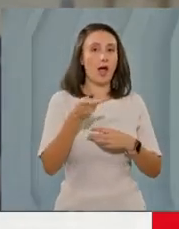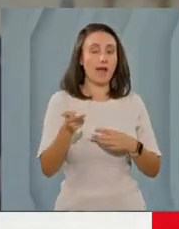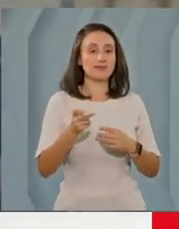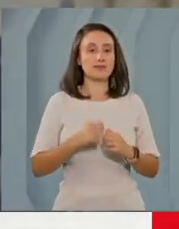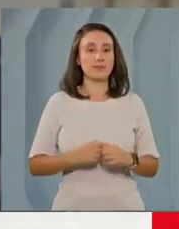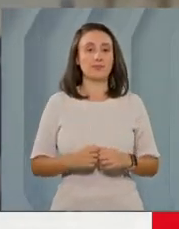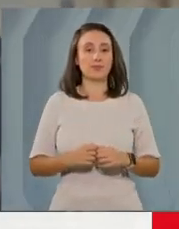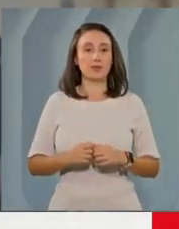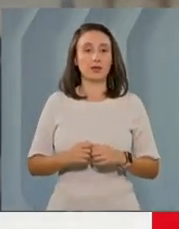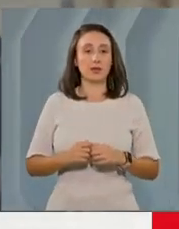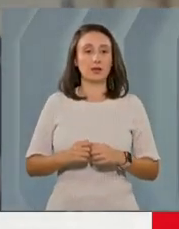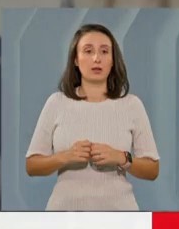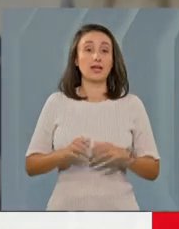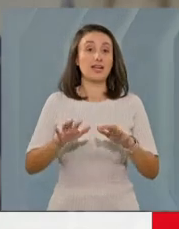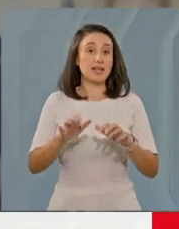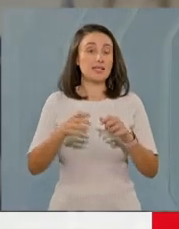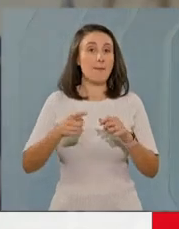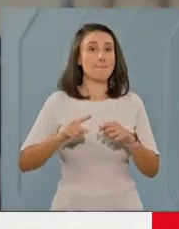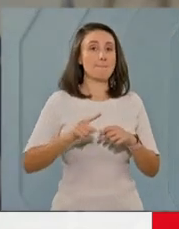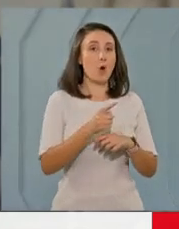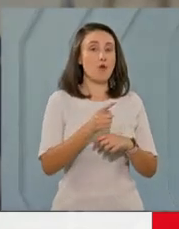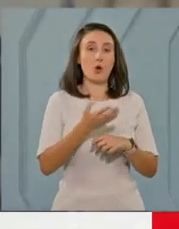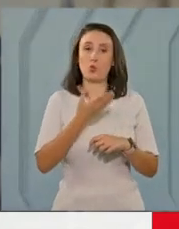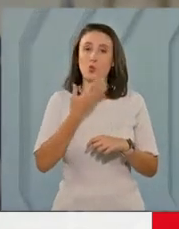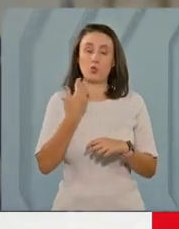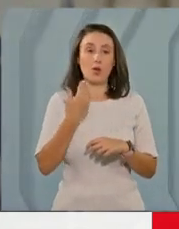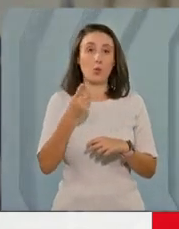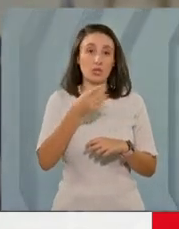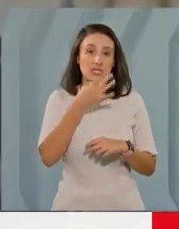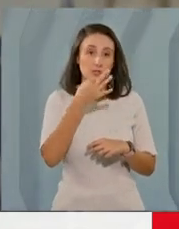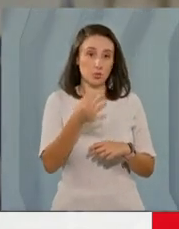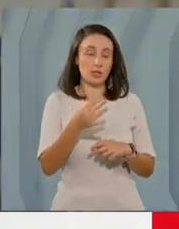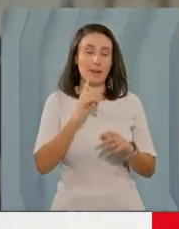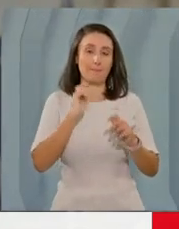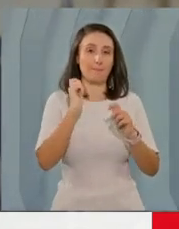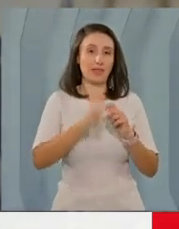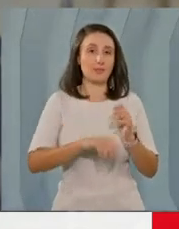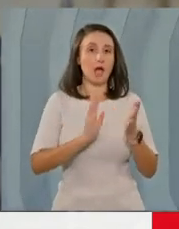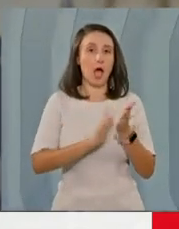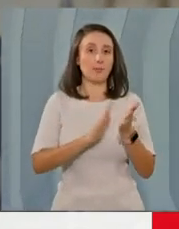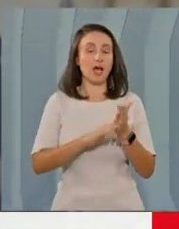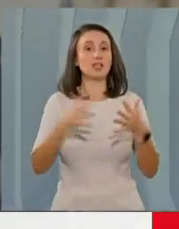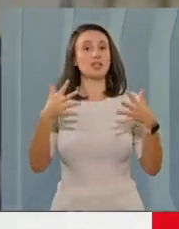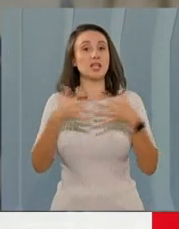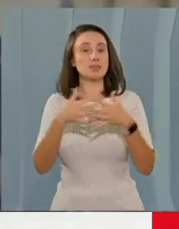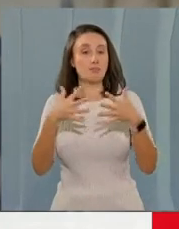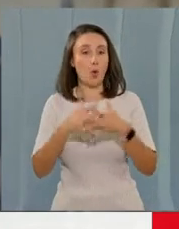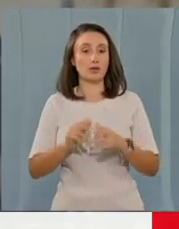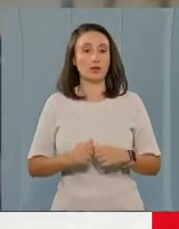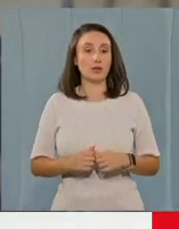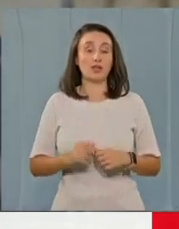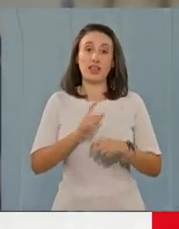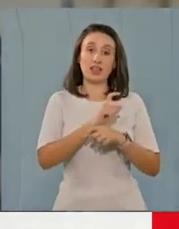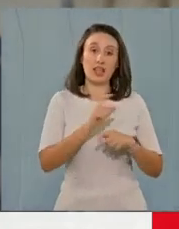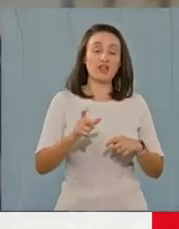noștri nu nu bineînțeles criza provocată nu este un răspuns la sancțiunile aplicate în contextul războiului politehnic rana și